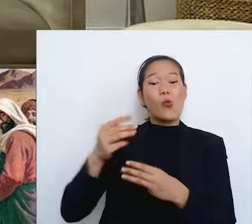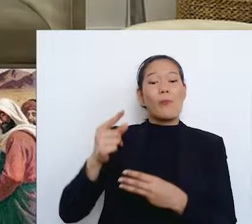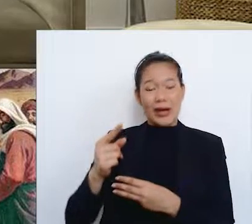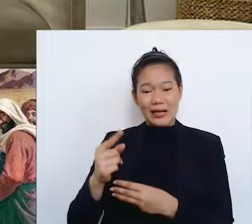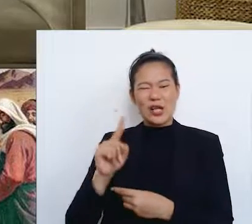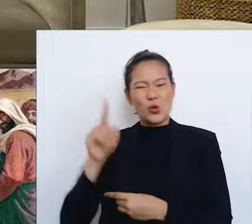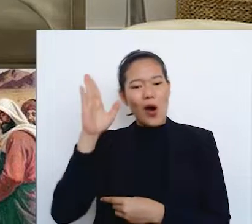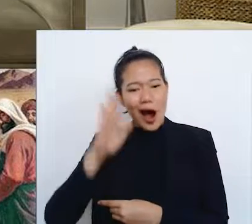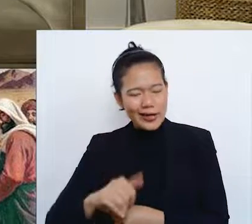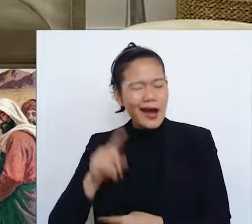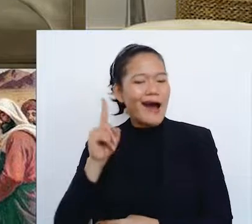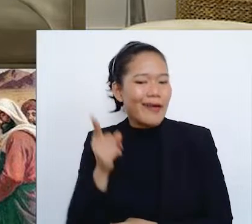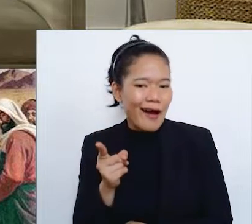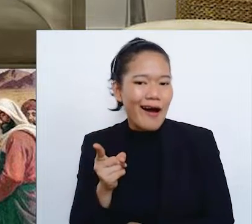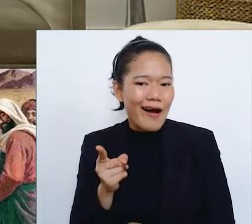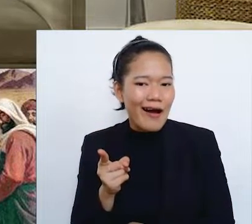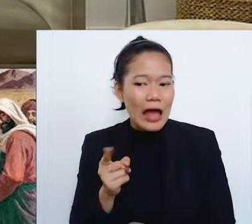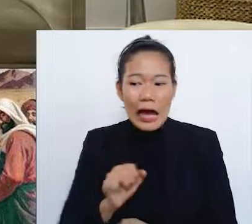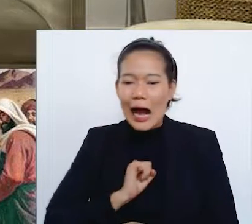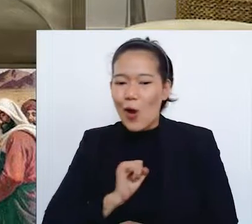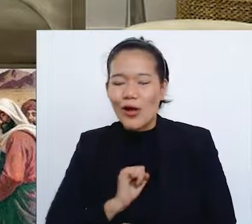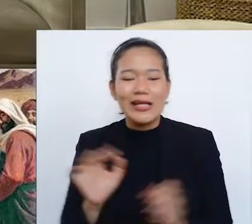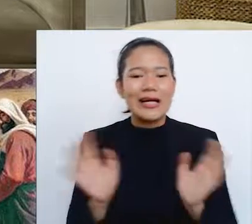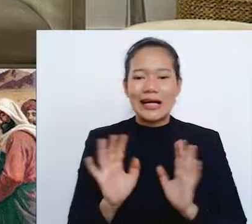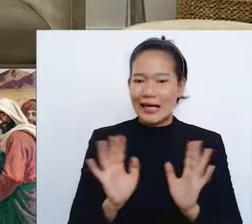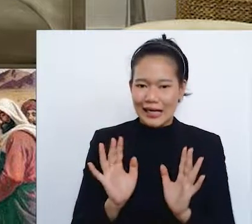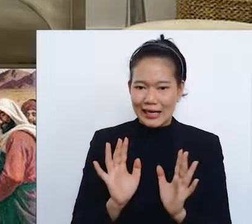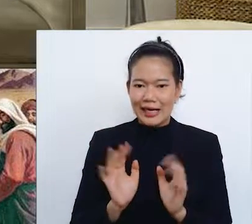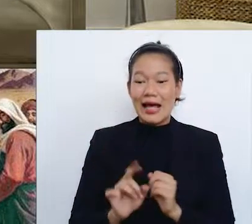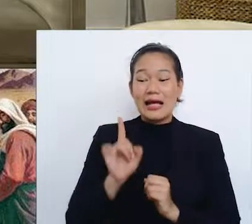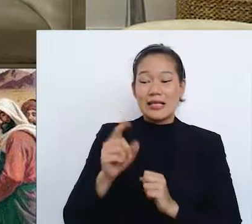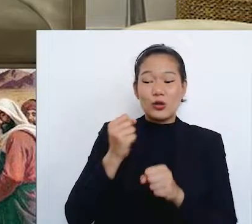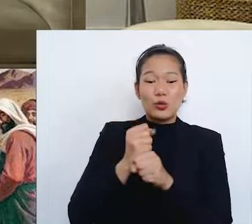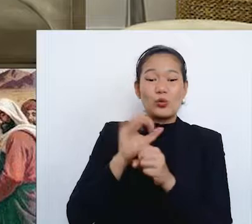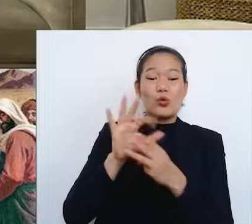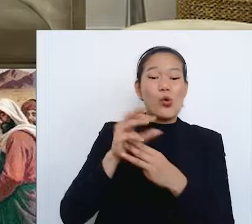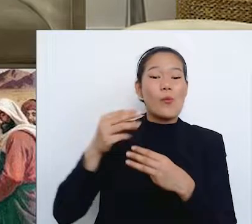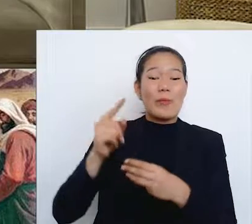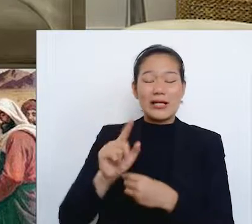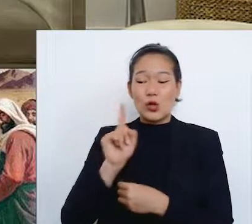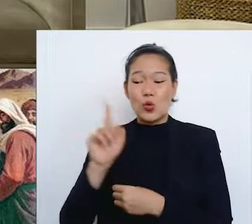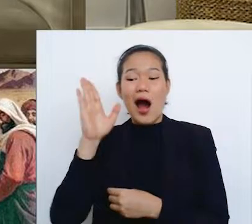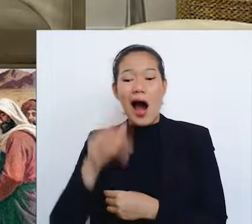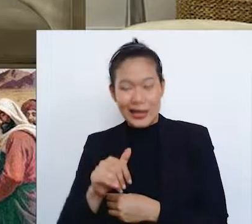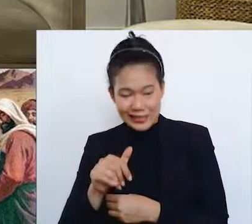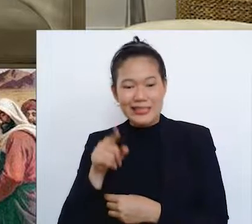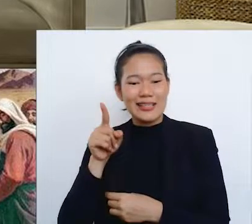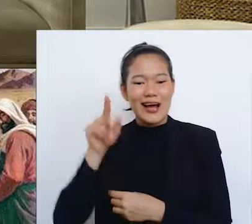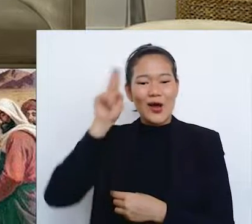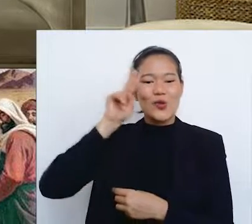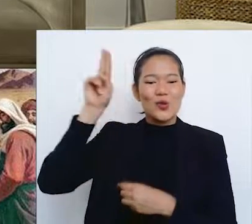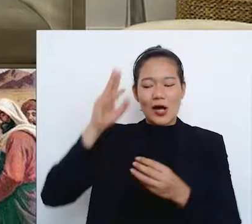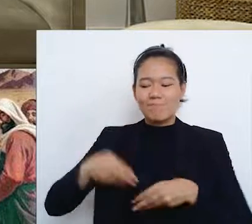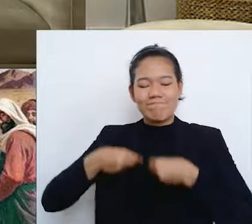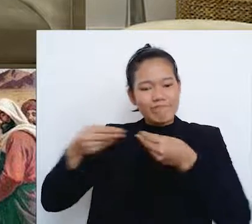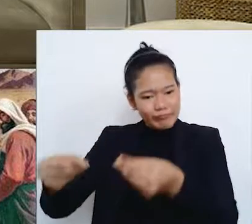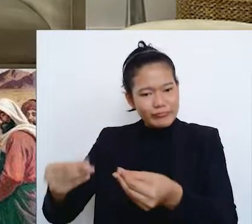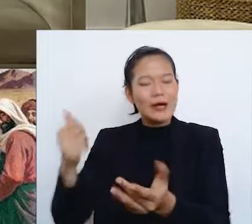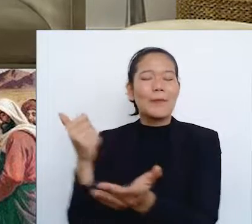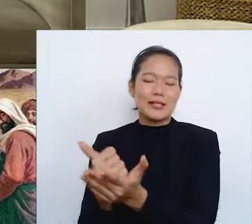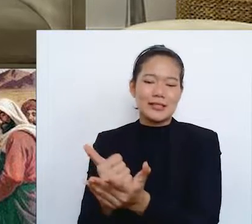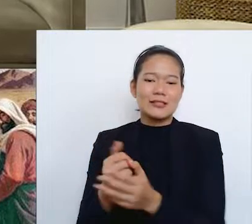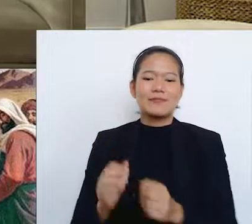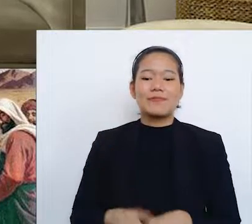gomer setiap hari. Tak perlu khawatir. Satu gomer satu hari itu Tuhan